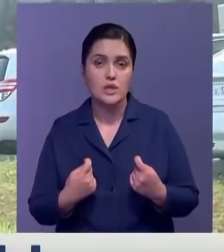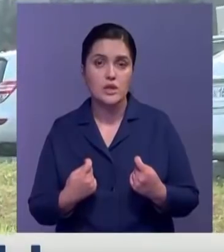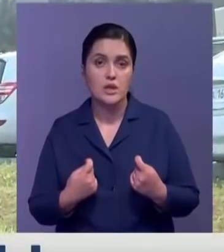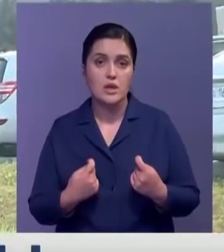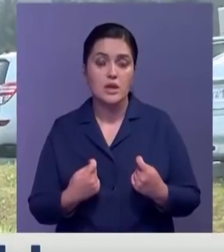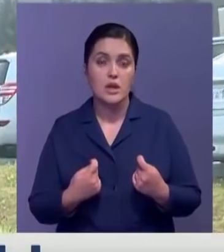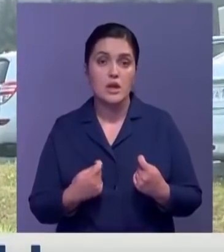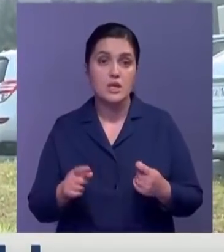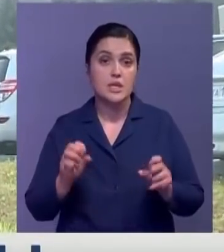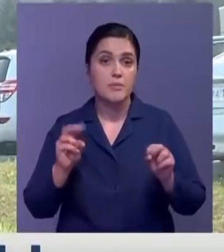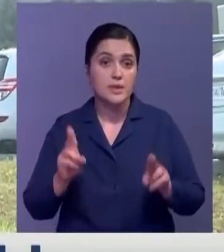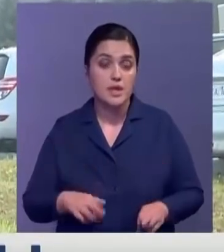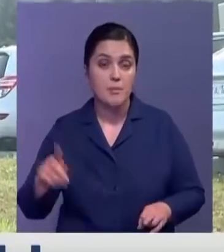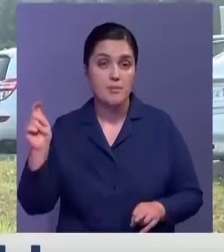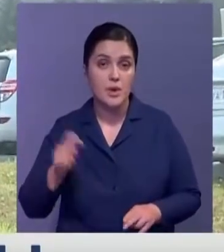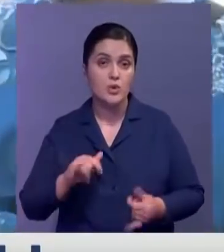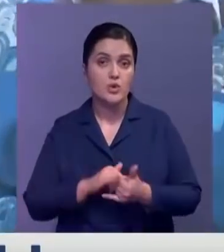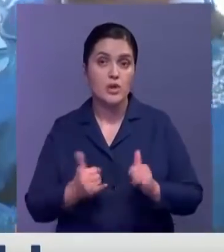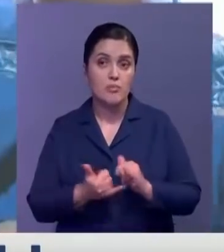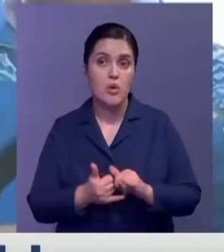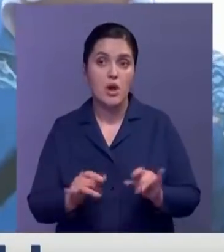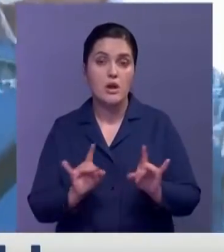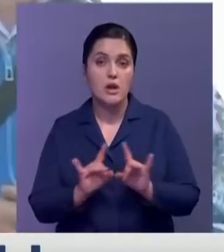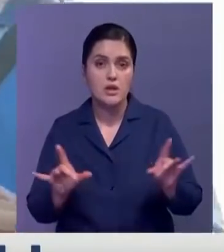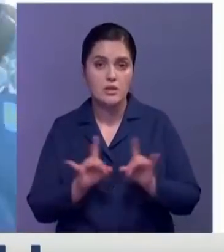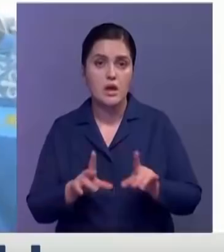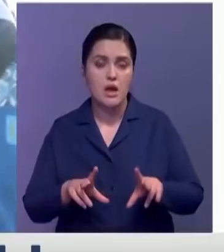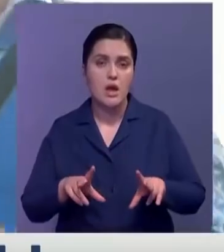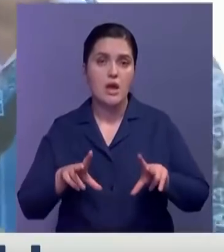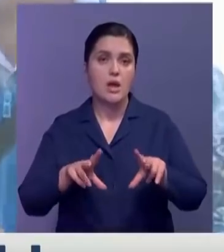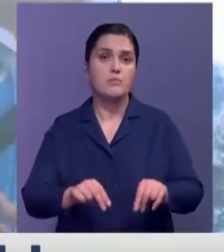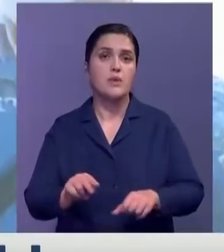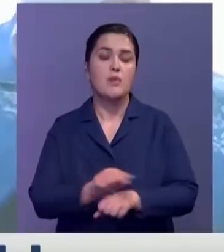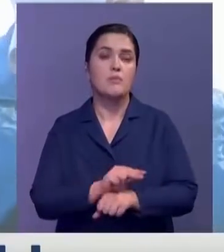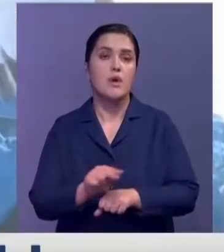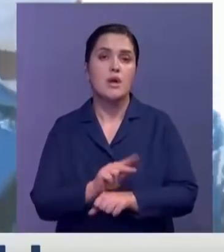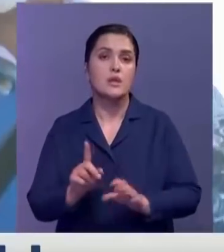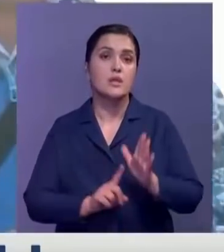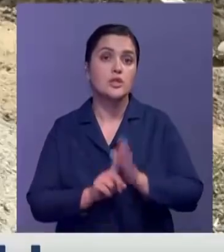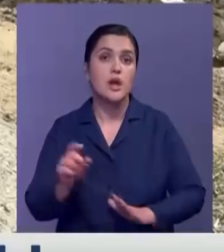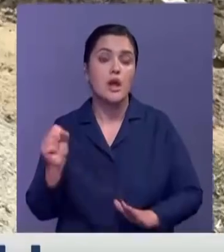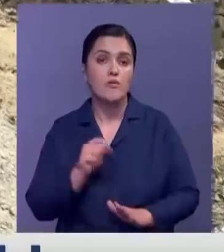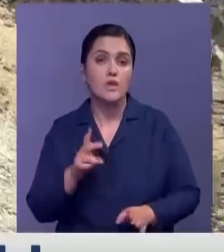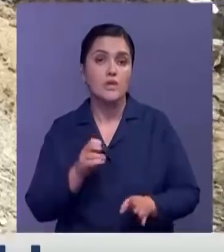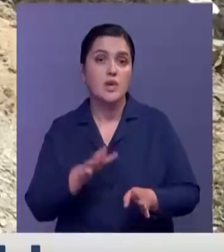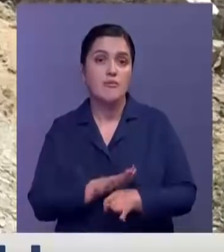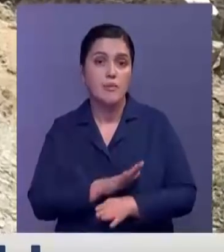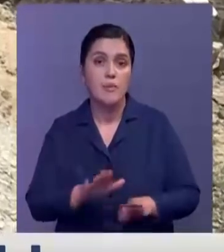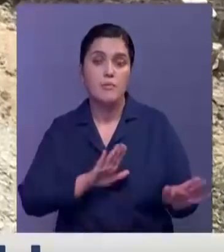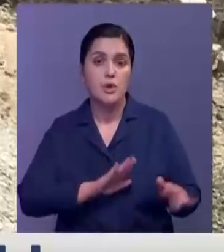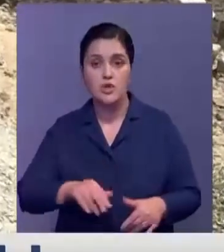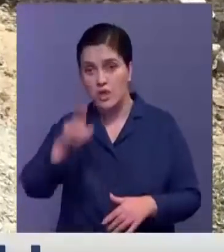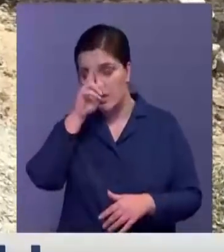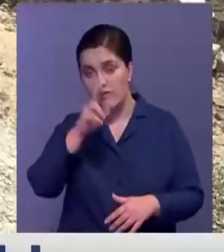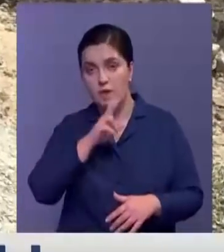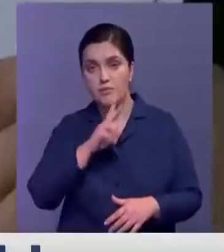Ержан Икласов специально приехал в Усть-Каменогорск. Рассказывает, обещали протекающий резервуар починить еще в начале августа. Но с тех пор прошло уже